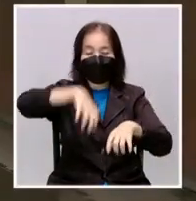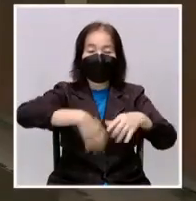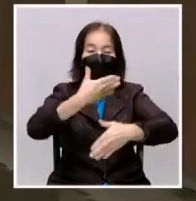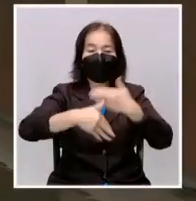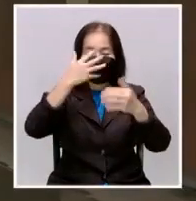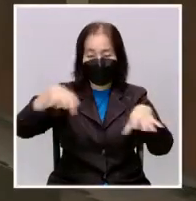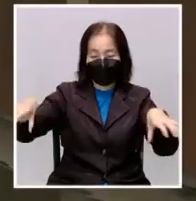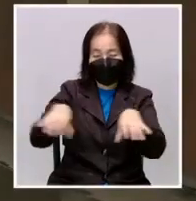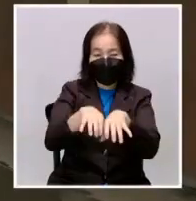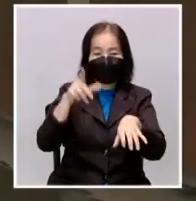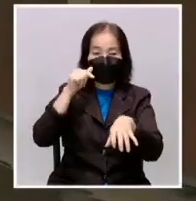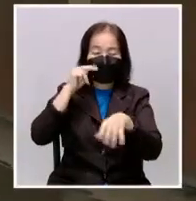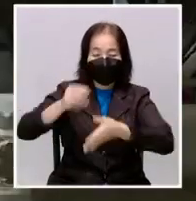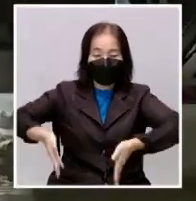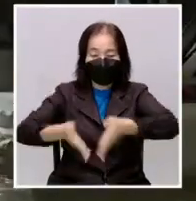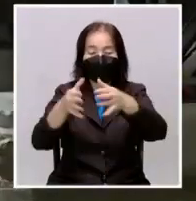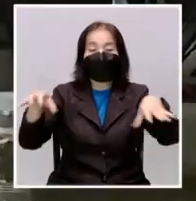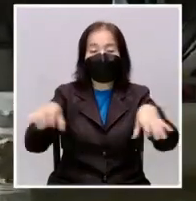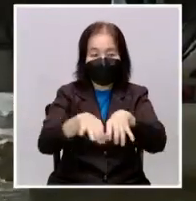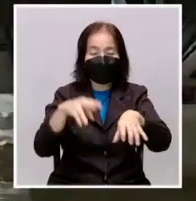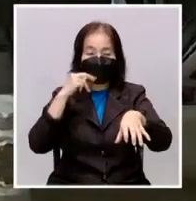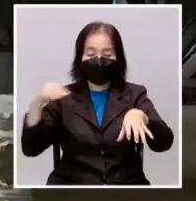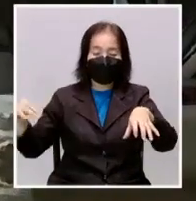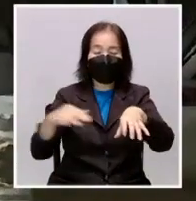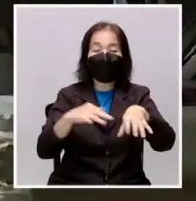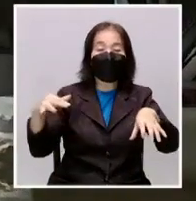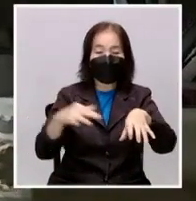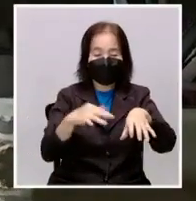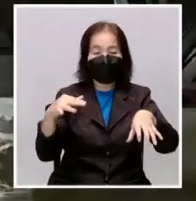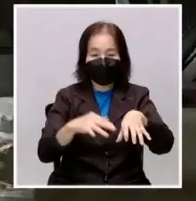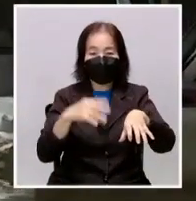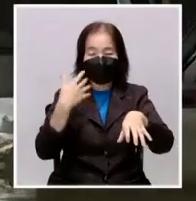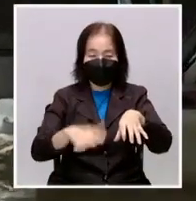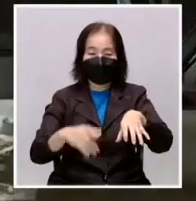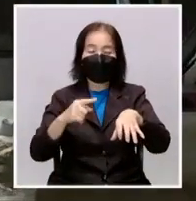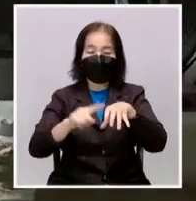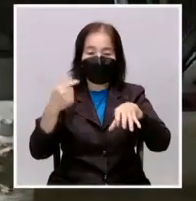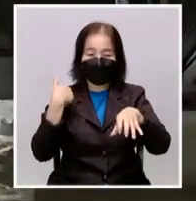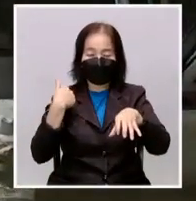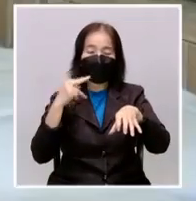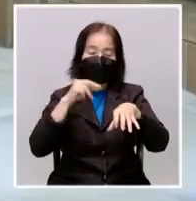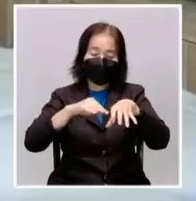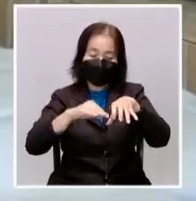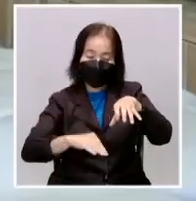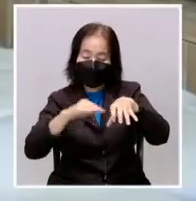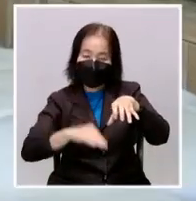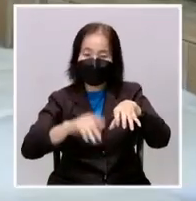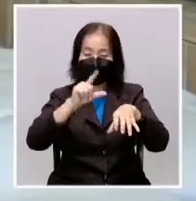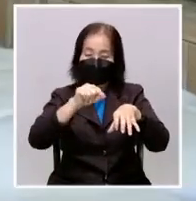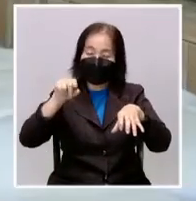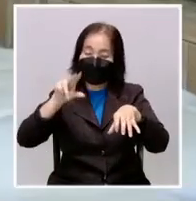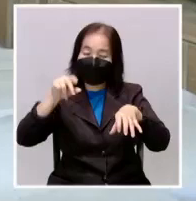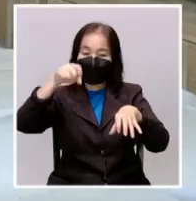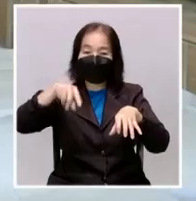ดริมน้ำนอกแนวคันกั้นทำให้น้ำเอ่อท่วมอย่างรวดเร็วและถึงจะสูบออกก็ไม่ลดระดับลงอยู่ที่ 20-30 เซนติเมตร